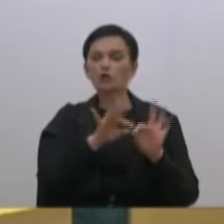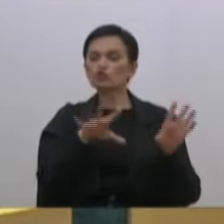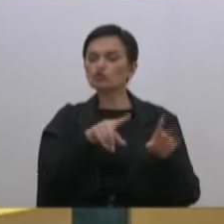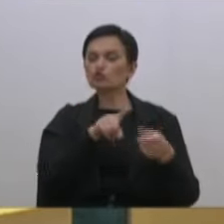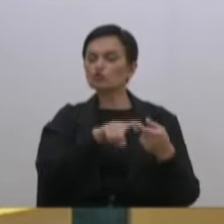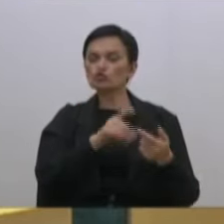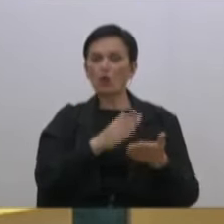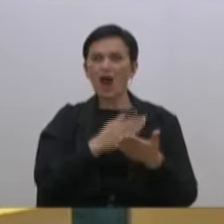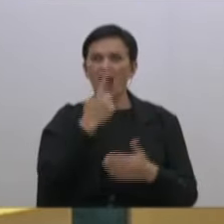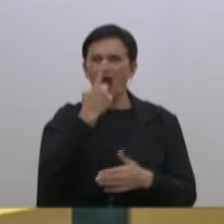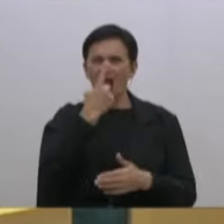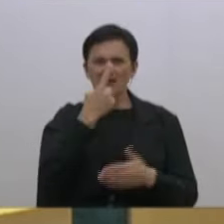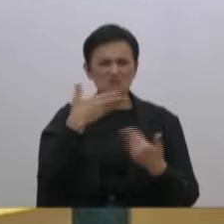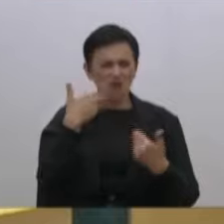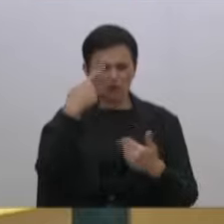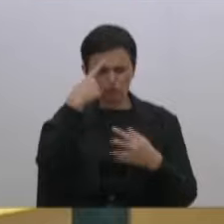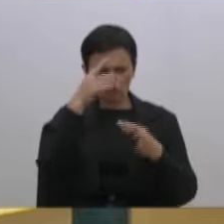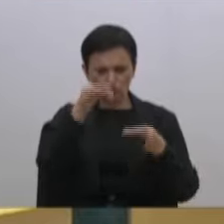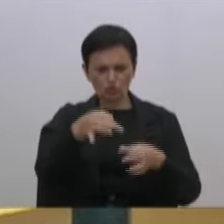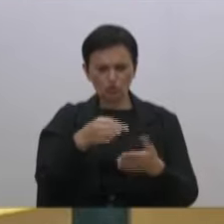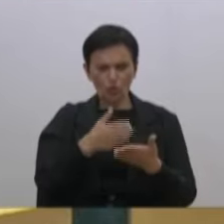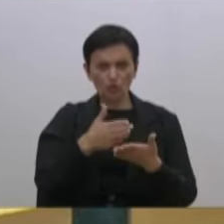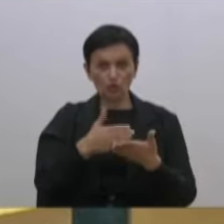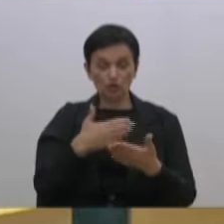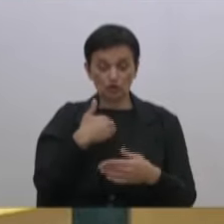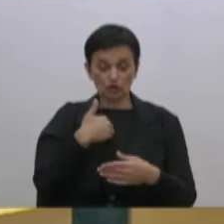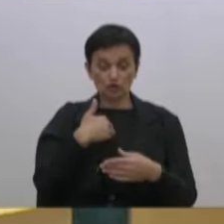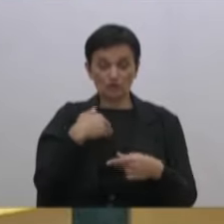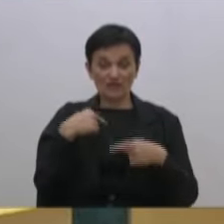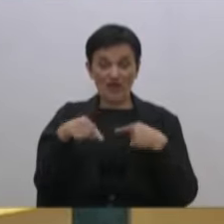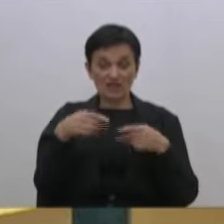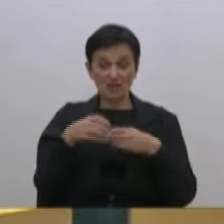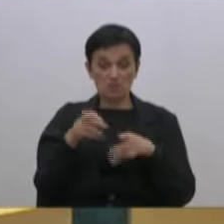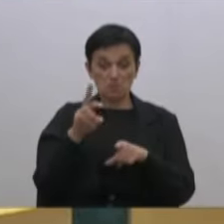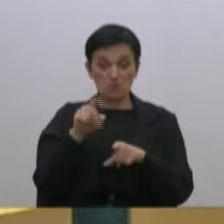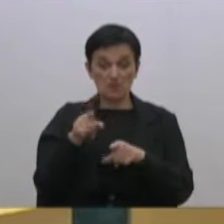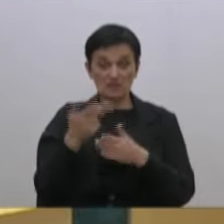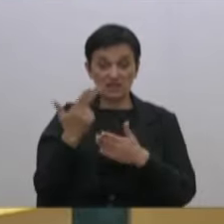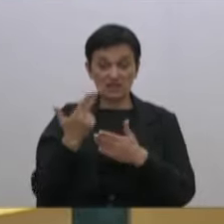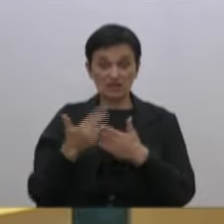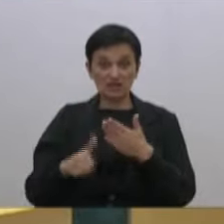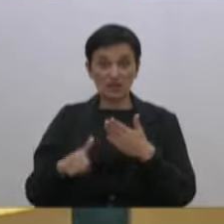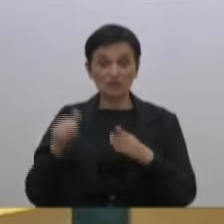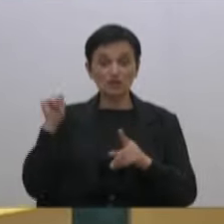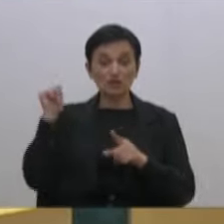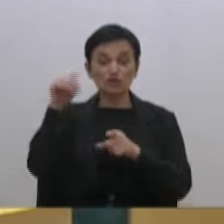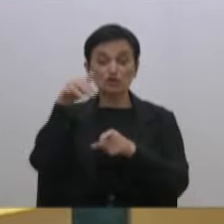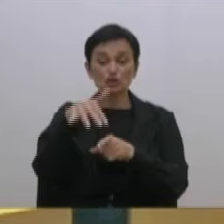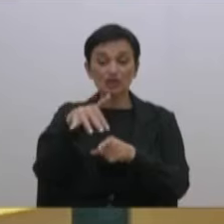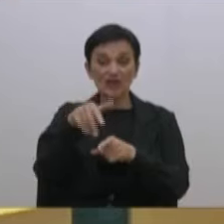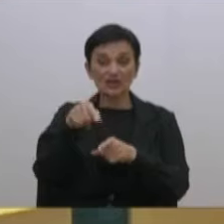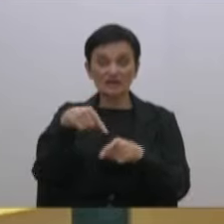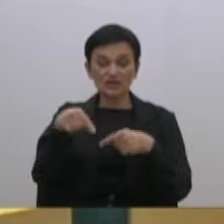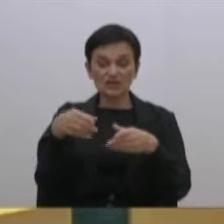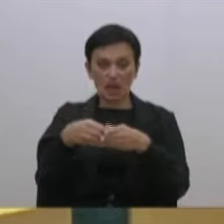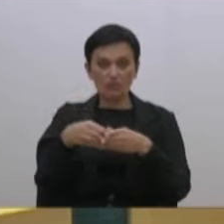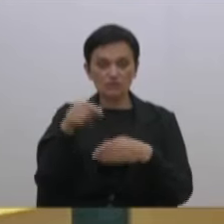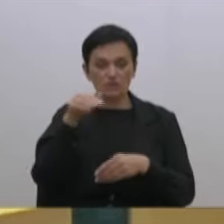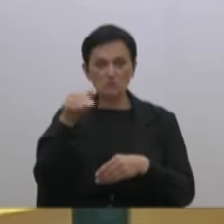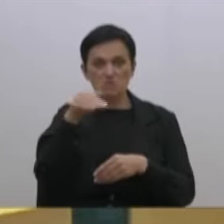ერთი ლოგიკაა მარტივი აქ. როგორც კი ჩვენი ნაკრები დამარცხდებოდა შეტევაზე, ჩვენი ნაკრების წინააღმდე გადადიოდნენ და იმ წუთასვე